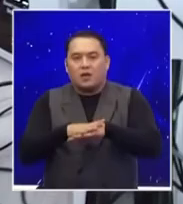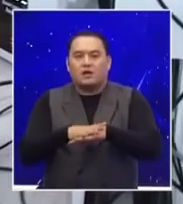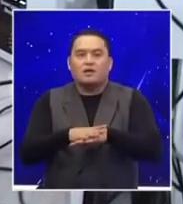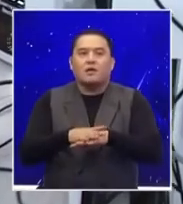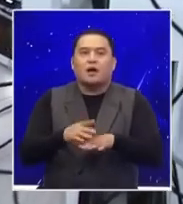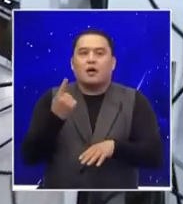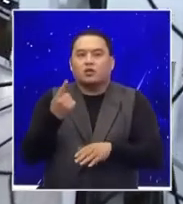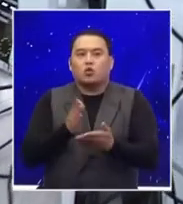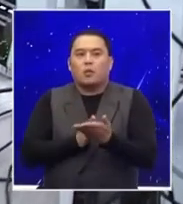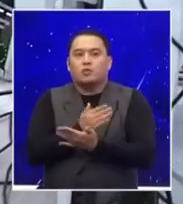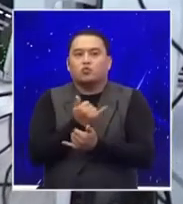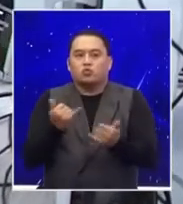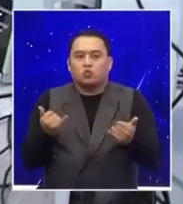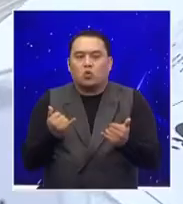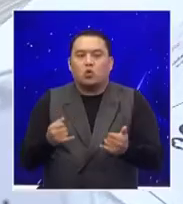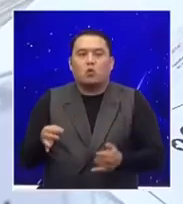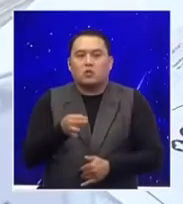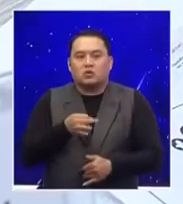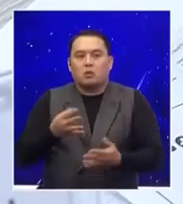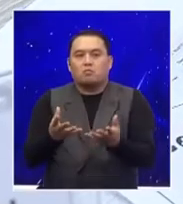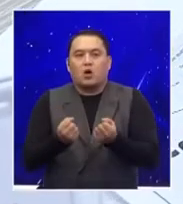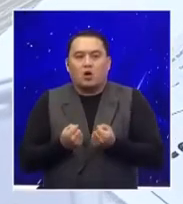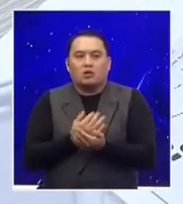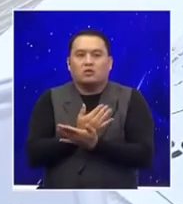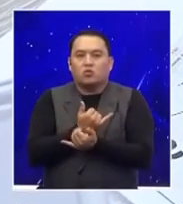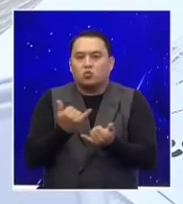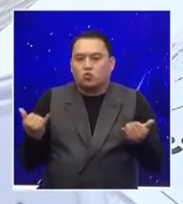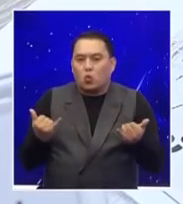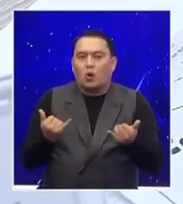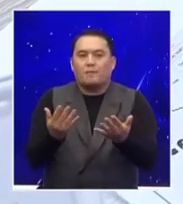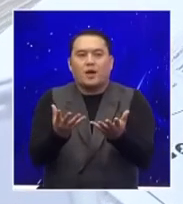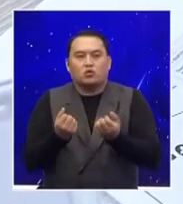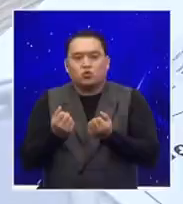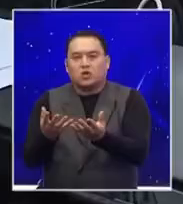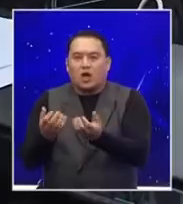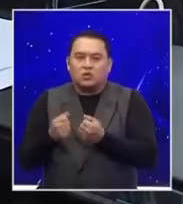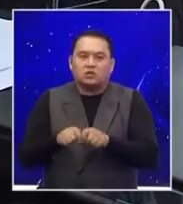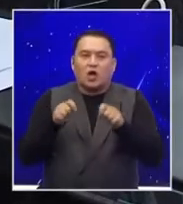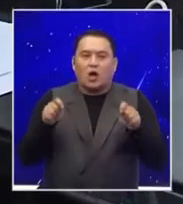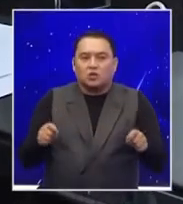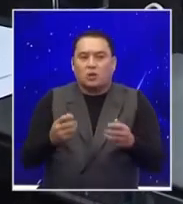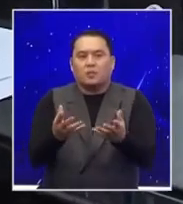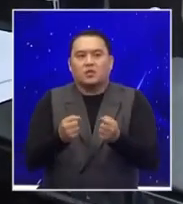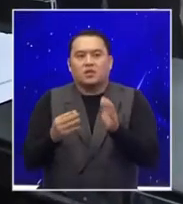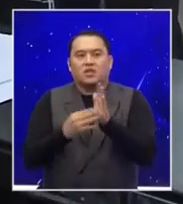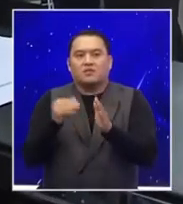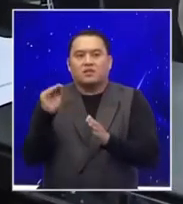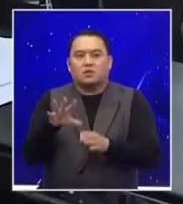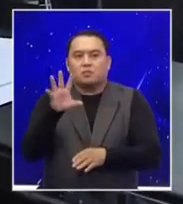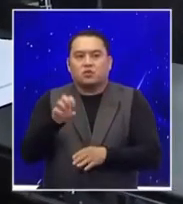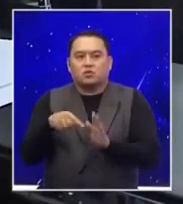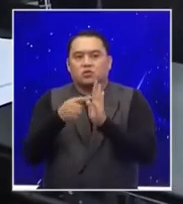по принципу одного окна жители областного центра получают целый ряд необходимых услуг. С момента создания уже принято